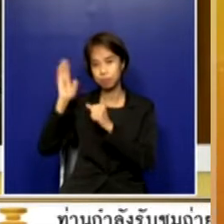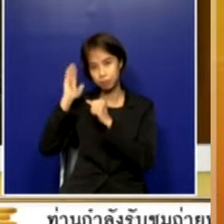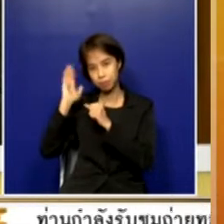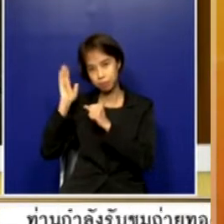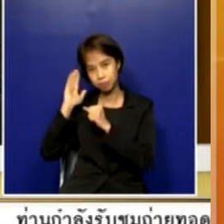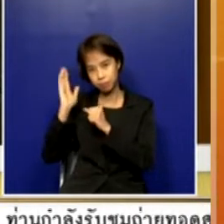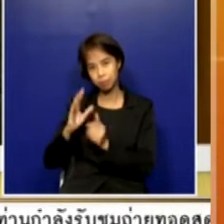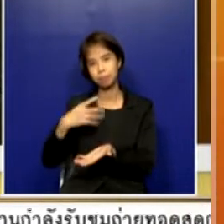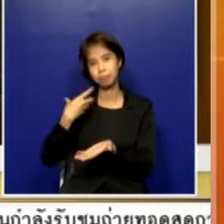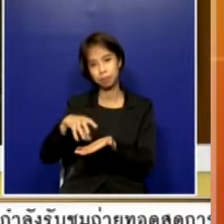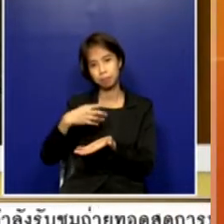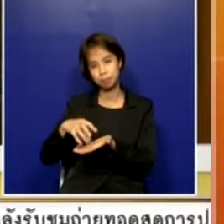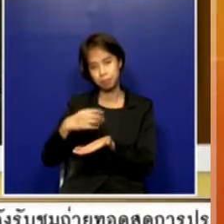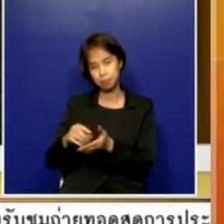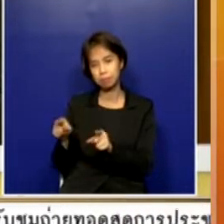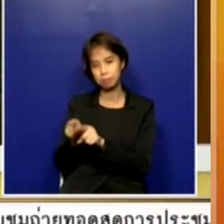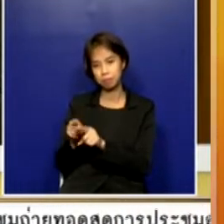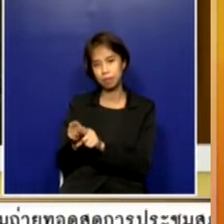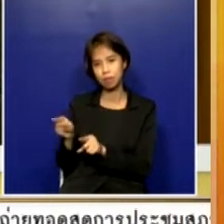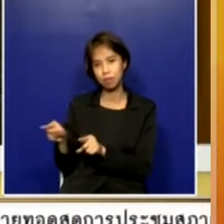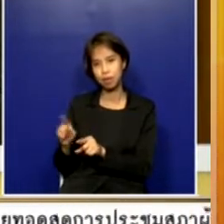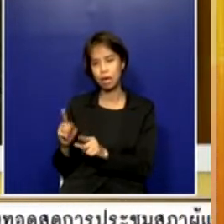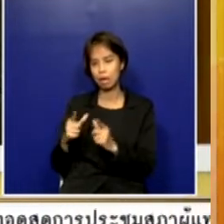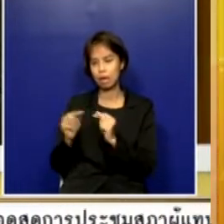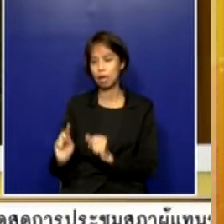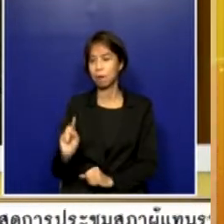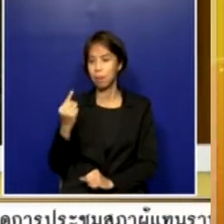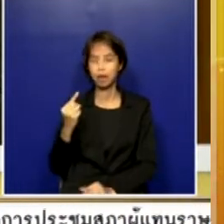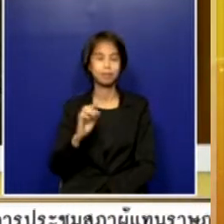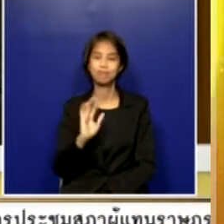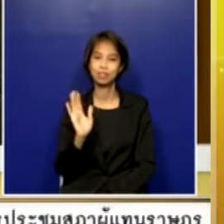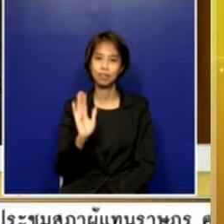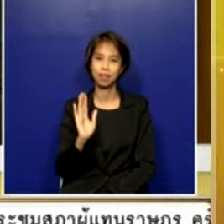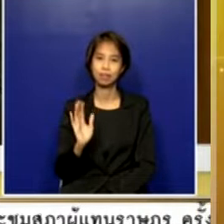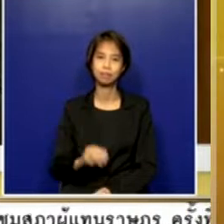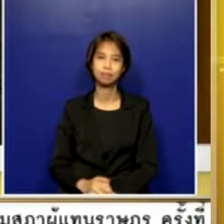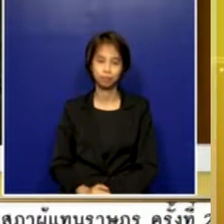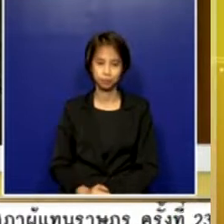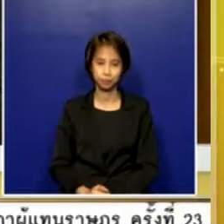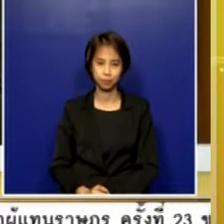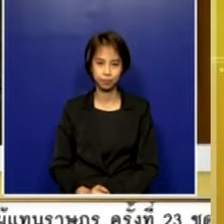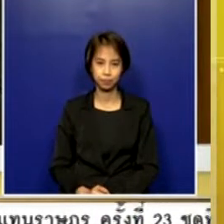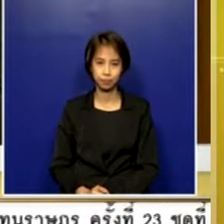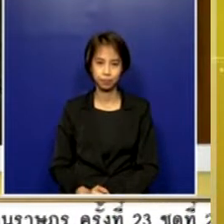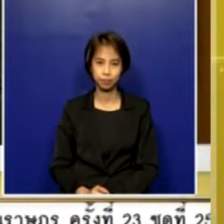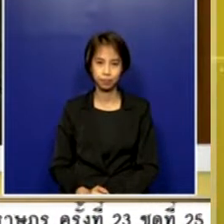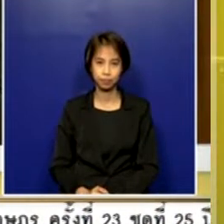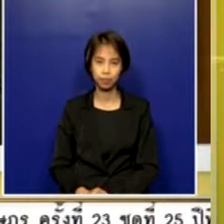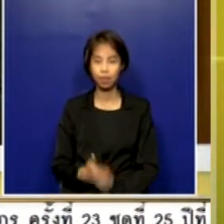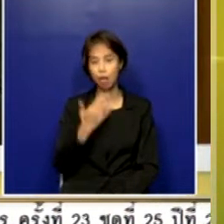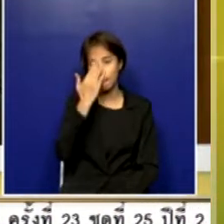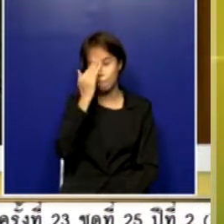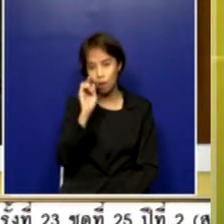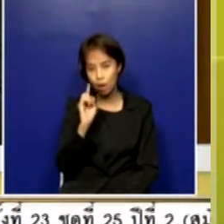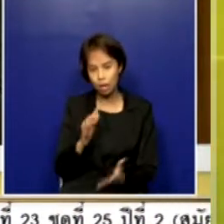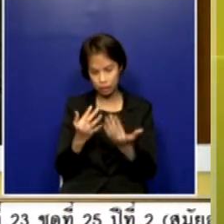ลับหรือทางแจ้งไม่ได้เกี่ยวข้องใดๆแล้วก็บอกว่าองค์การคลังสินค้าเป็นรัฐวิสาหกิจรัฐมนตรีเข้าไปสั่งไม่ได้เป็น